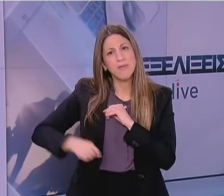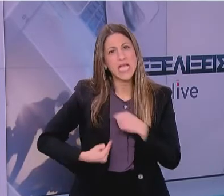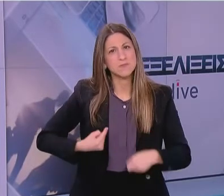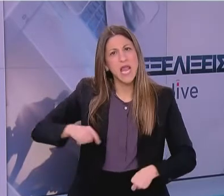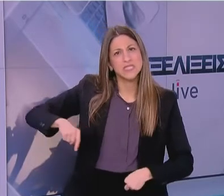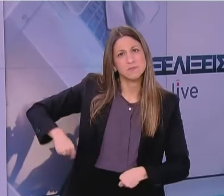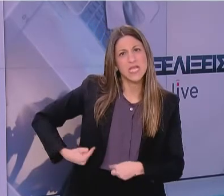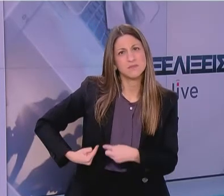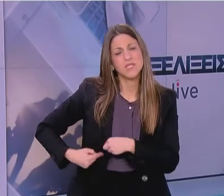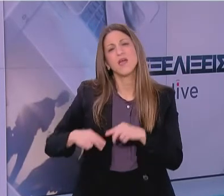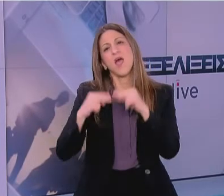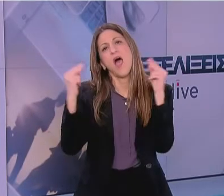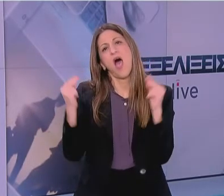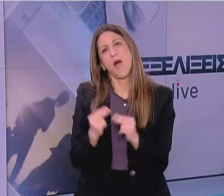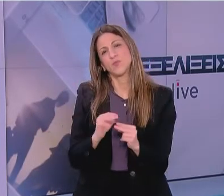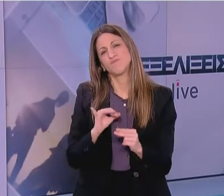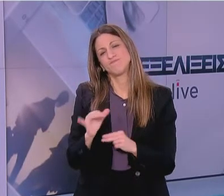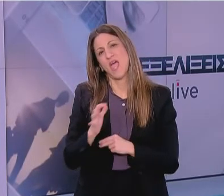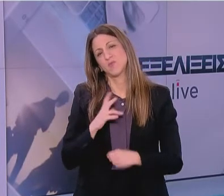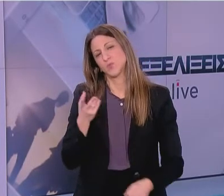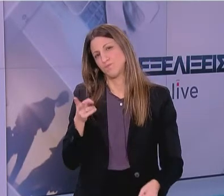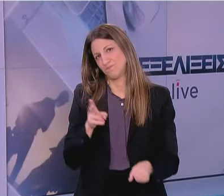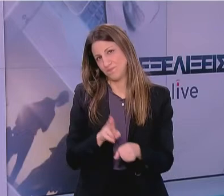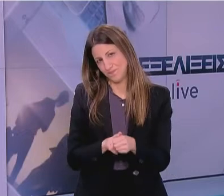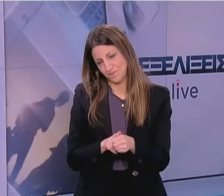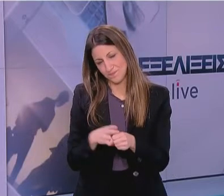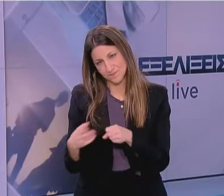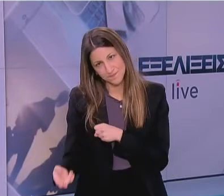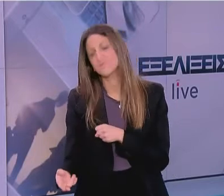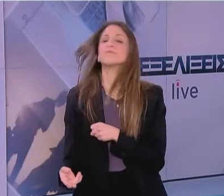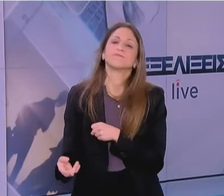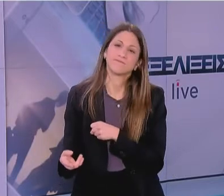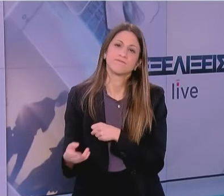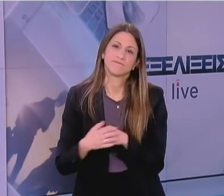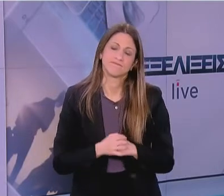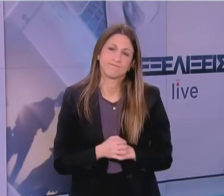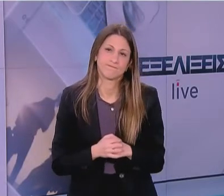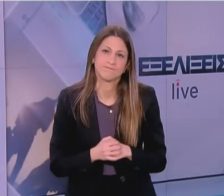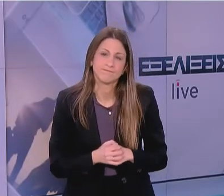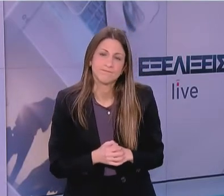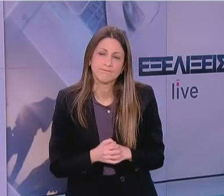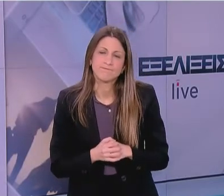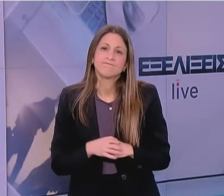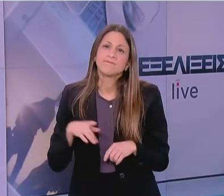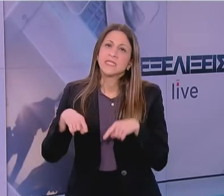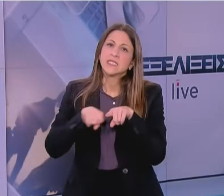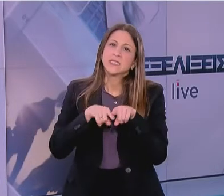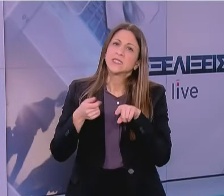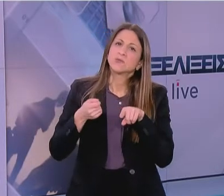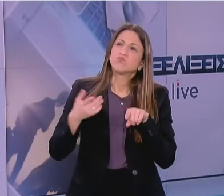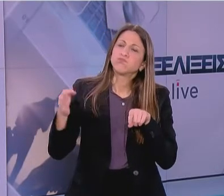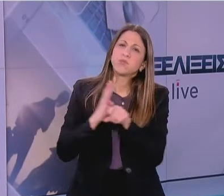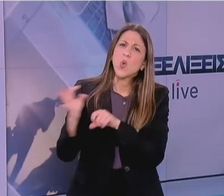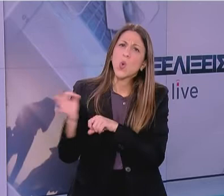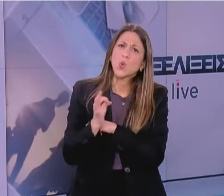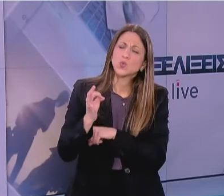καθοδηγεί την περαιτέρω αντιμετώπιση και την σοβαρότητα του περιστατικού. Σχετίζεται σίγουρα με τη σοβαρότητα πάντως από ό,τι φαίνεται. Αλλά και